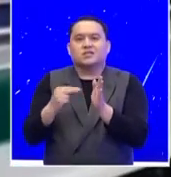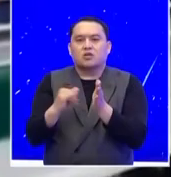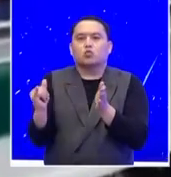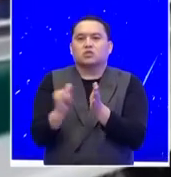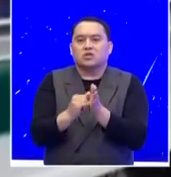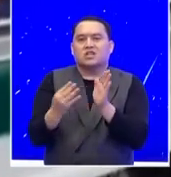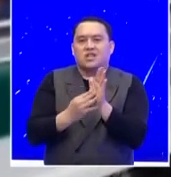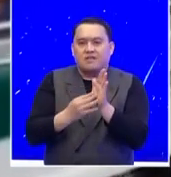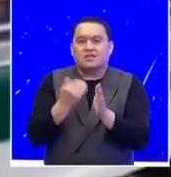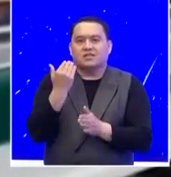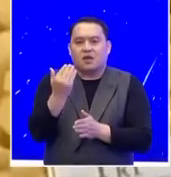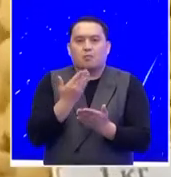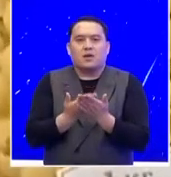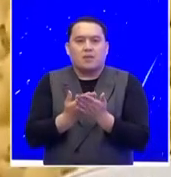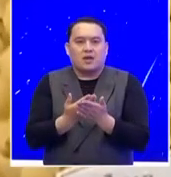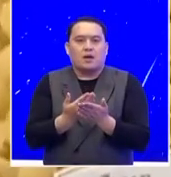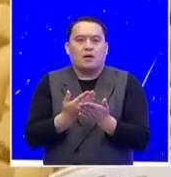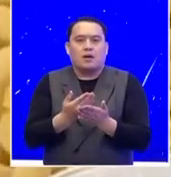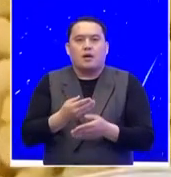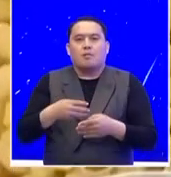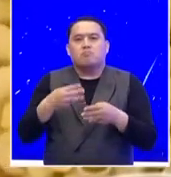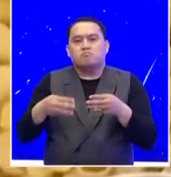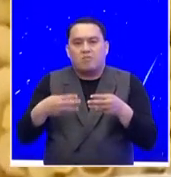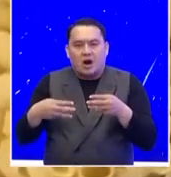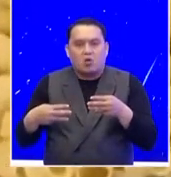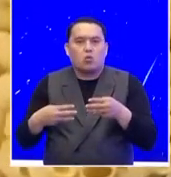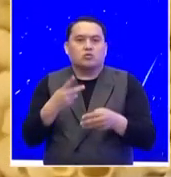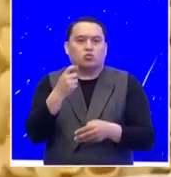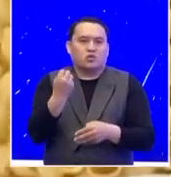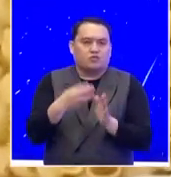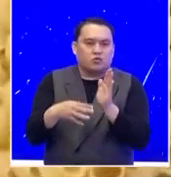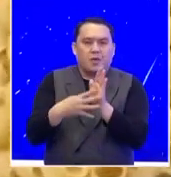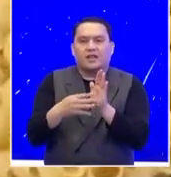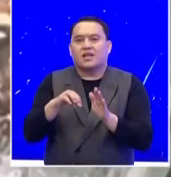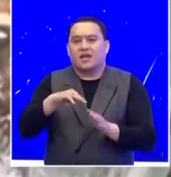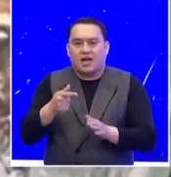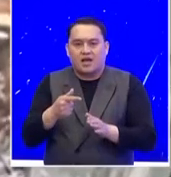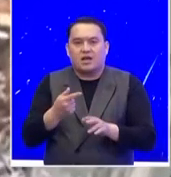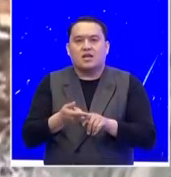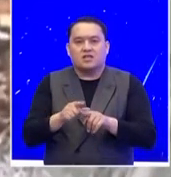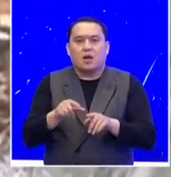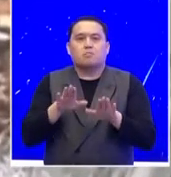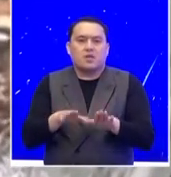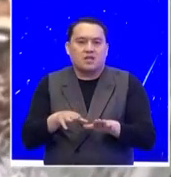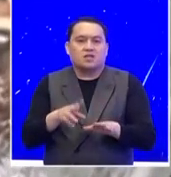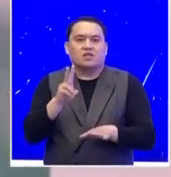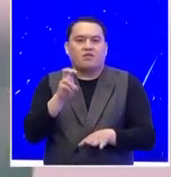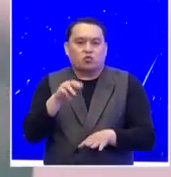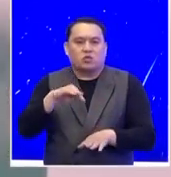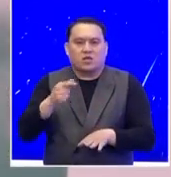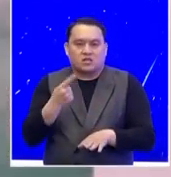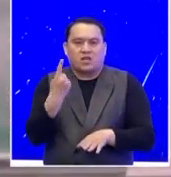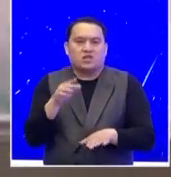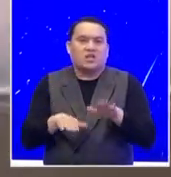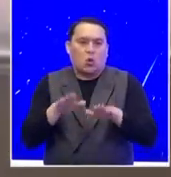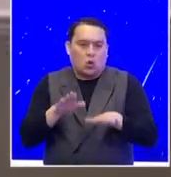установили на 9 из них. К примеру, планка на макаронные изделия 195 тенге. Но стоят они, в том числе и местные, больше 200 тенге за